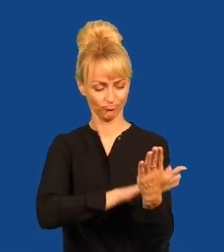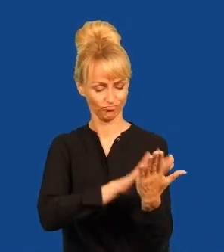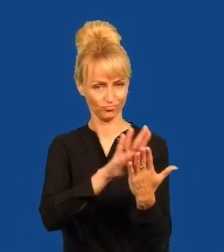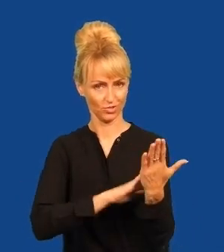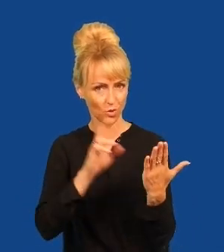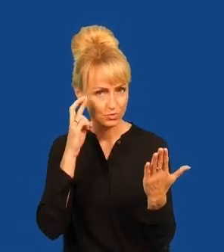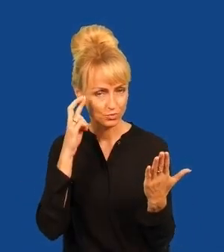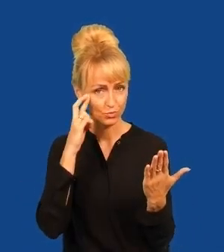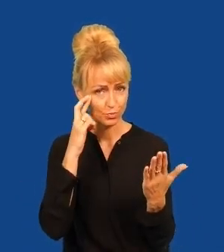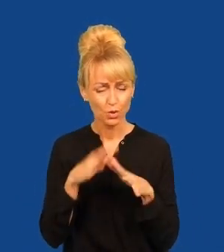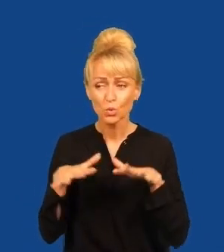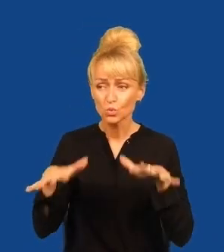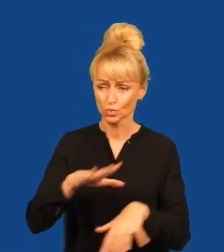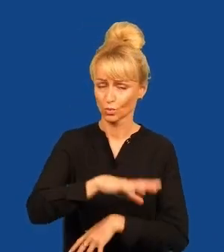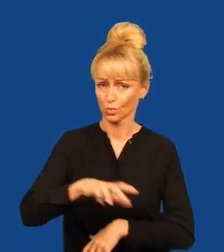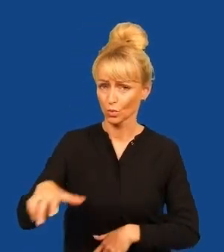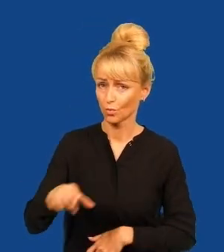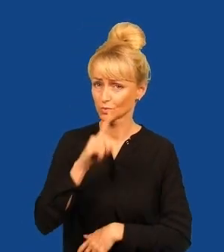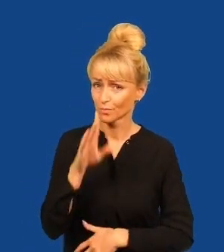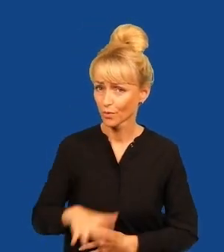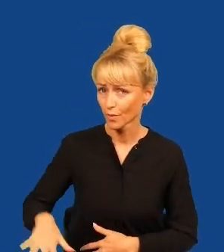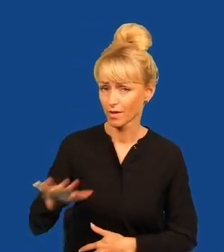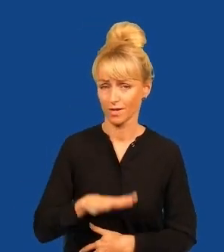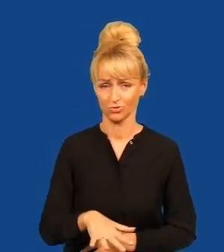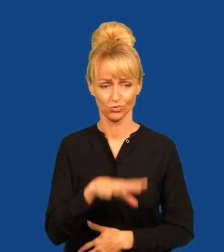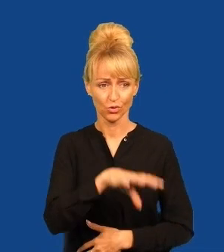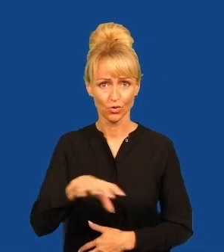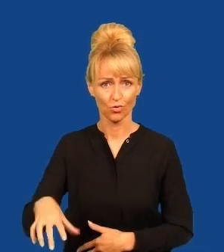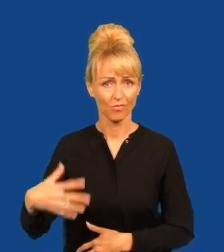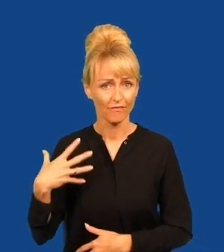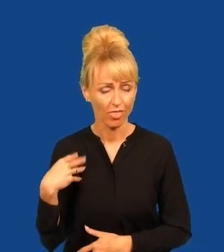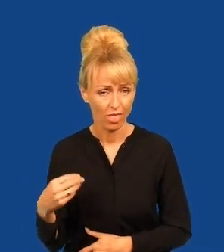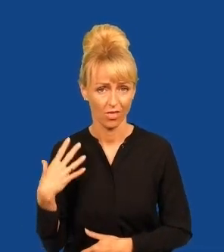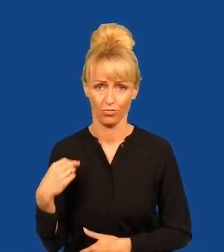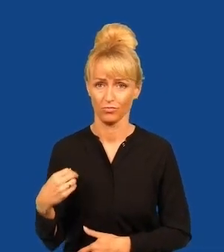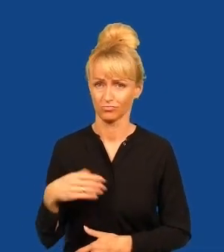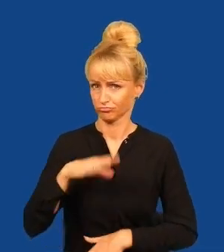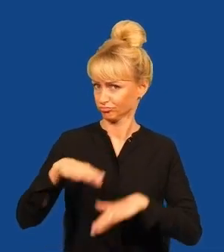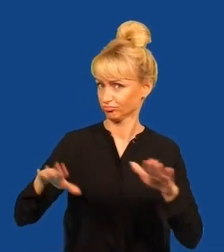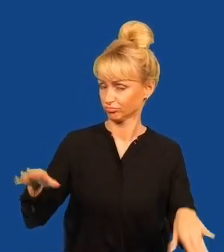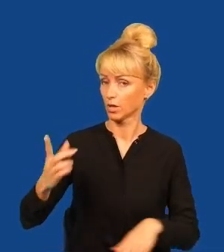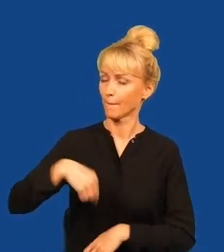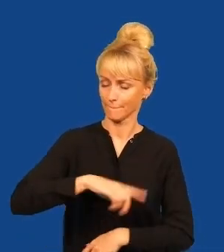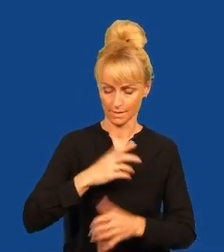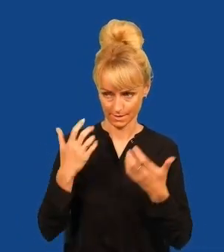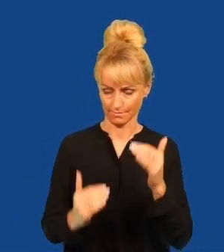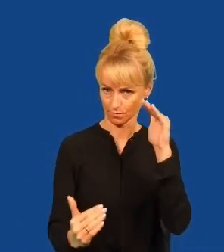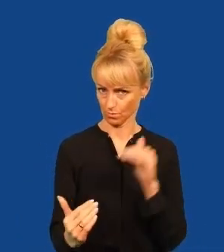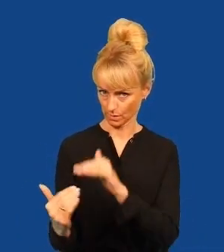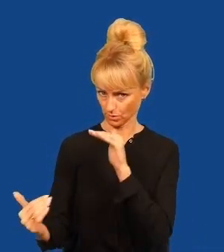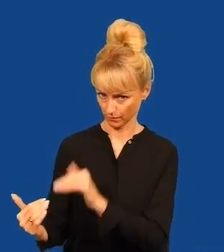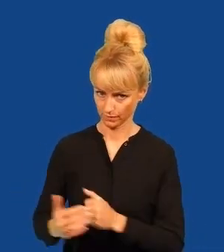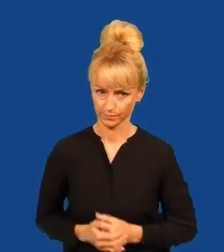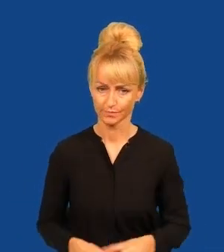różnych społecznych, różnych grup wiekowych, my jako projektanci musimy i chcemy zaspokajać. Modele mentalne, czyli to,